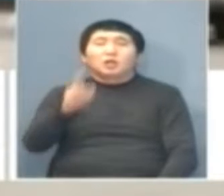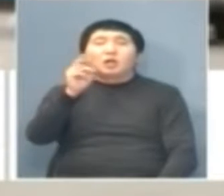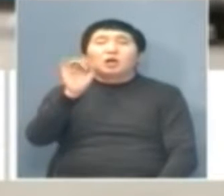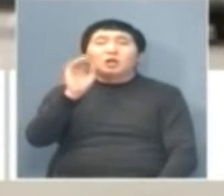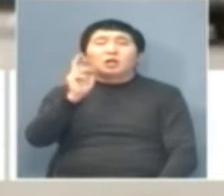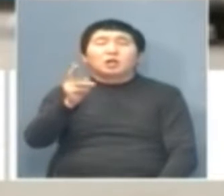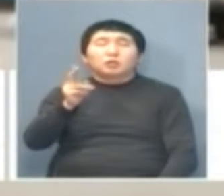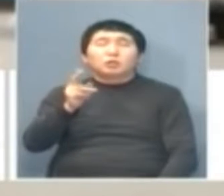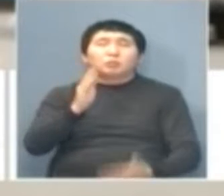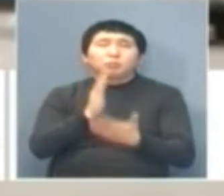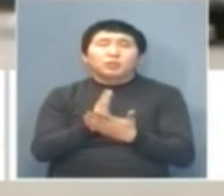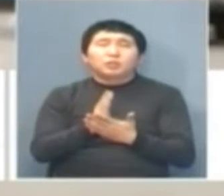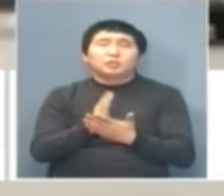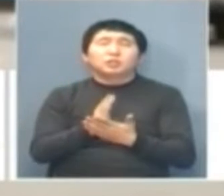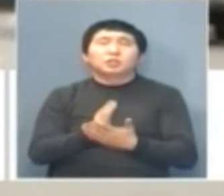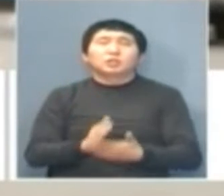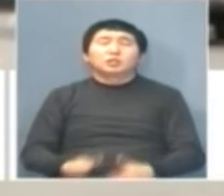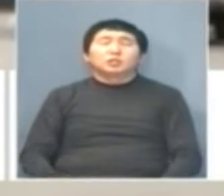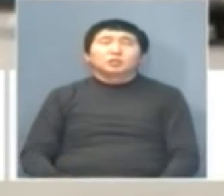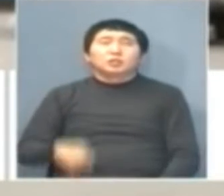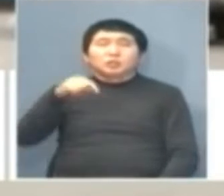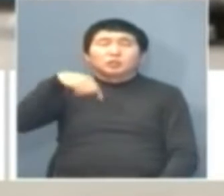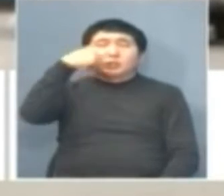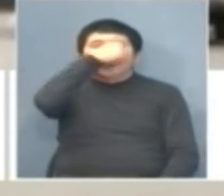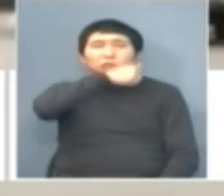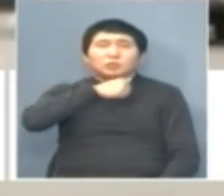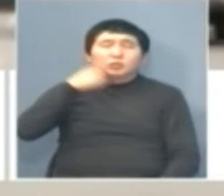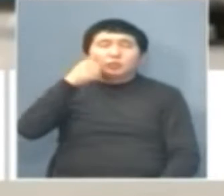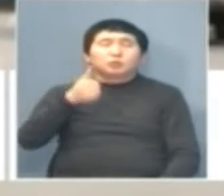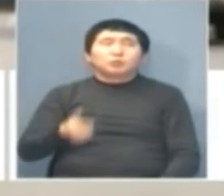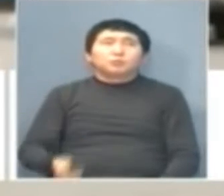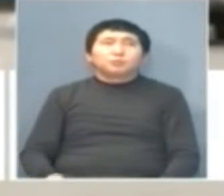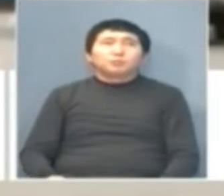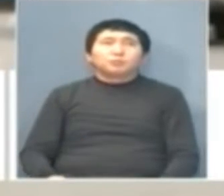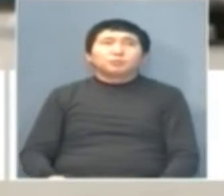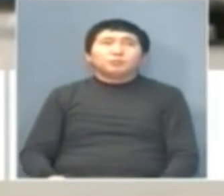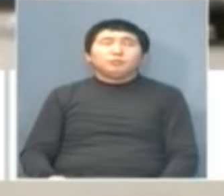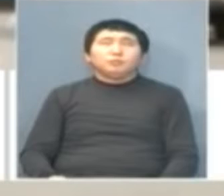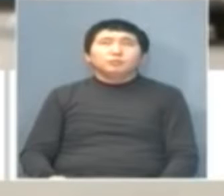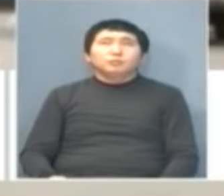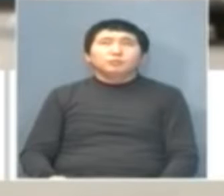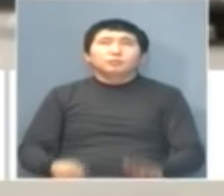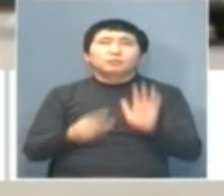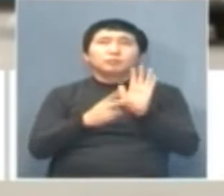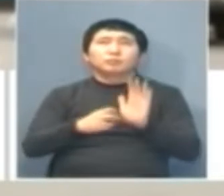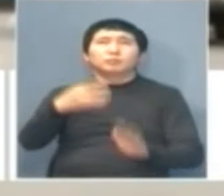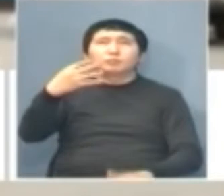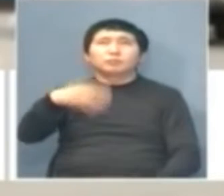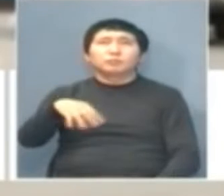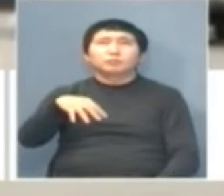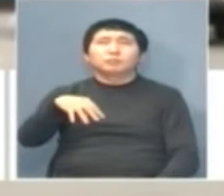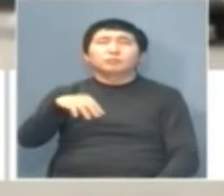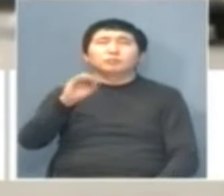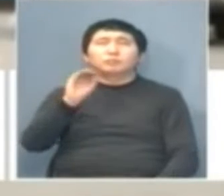карповых. Вот. В этом году объем зарубления у нас составил порядка 740